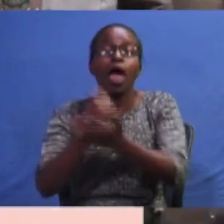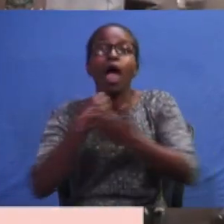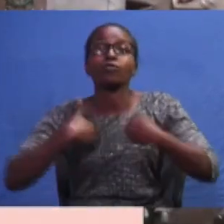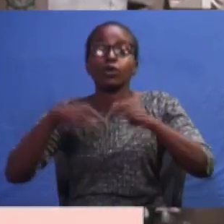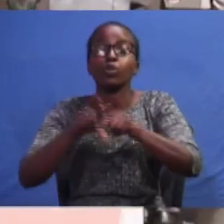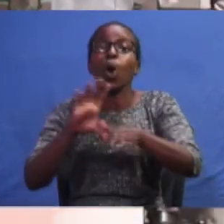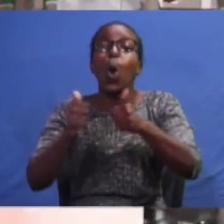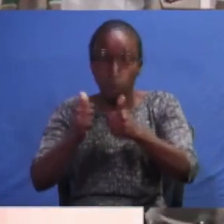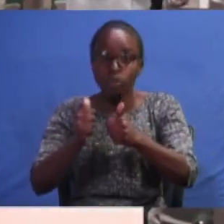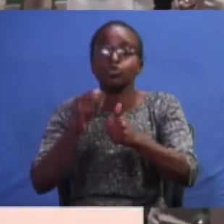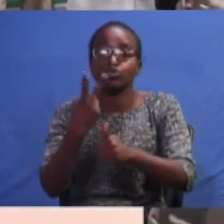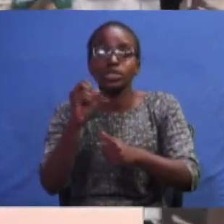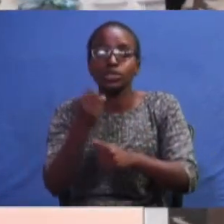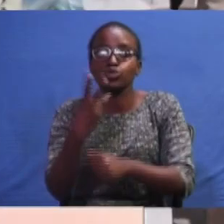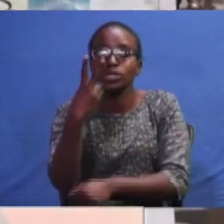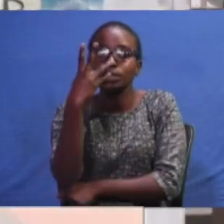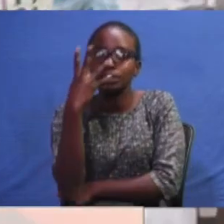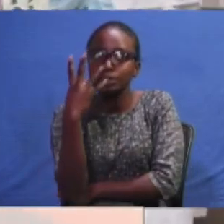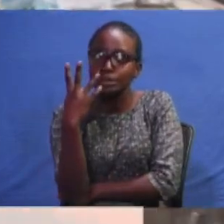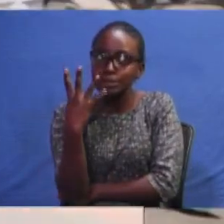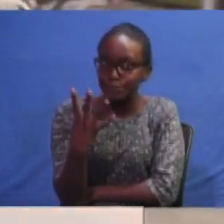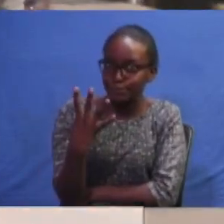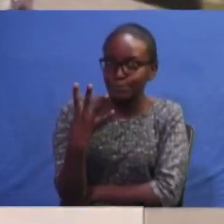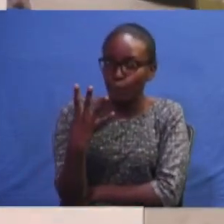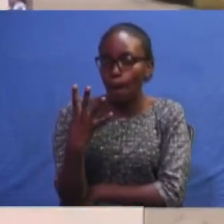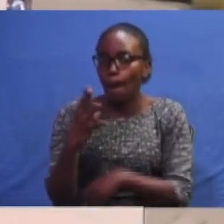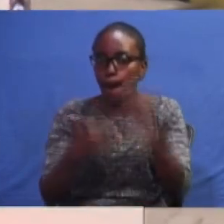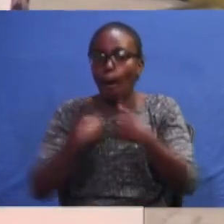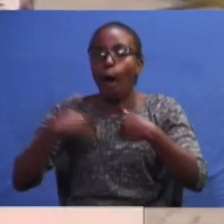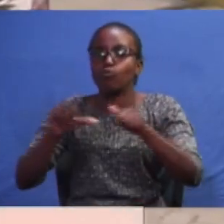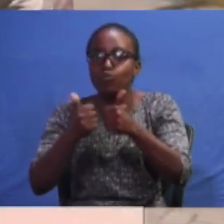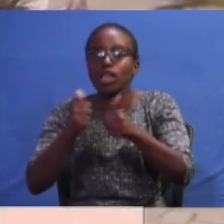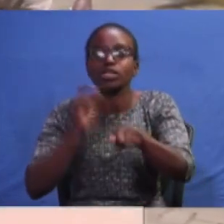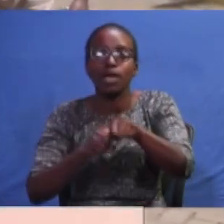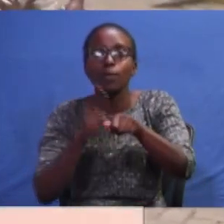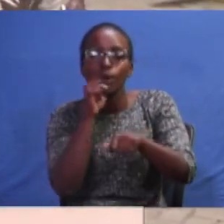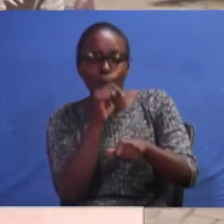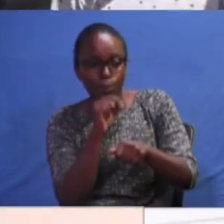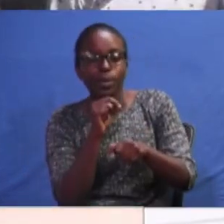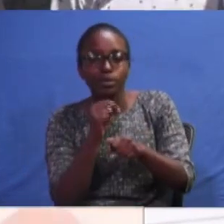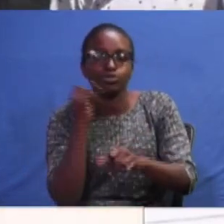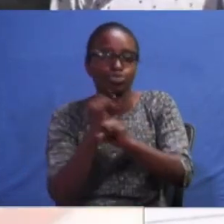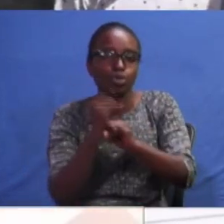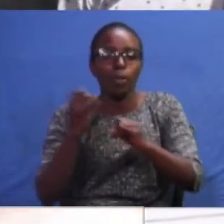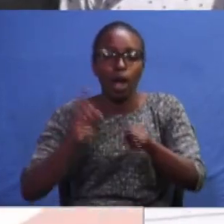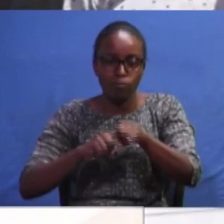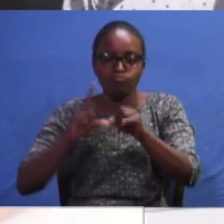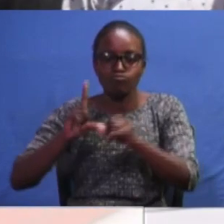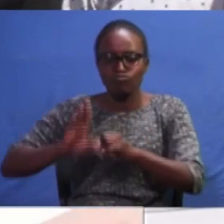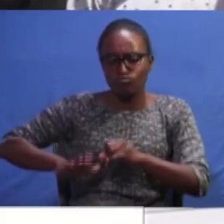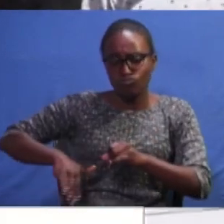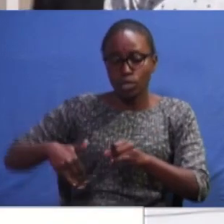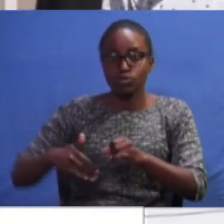mwaka wa 2020. Sasa watishia kufutwa kazi kwa afisa aliyehusika na kucheleweshwa. CBA process must come to an